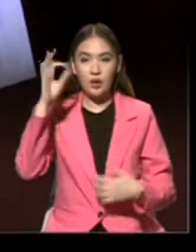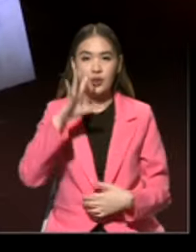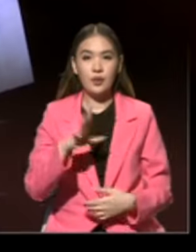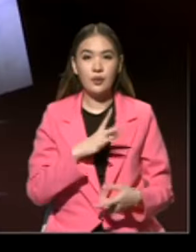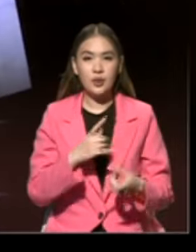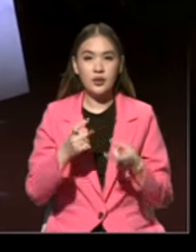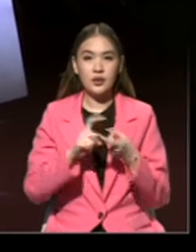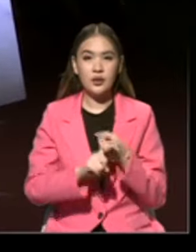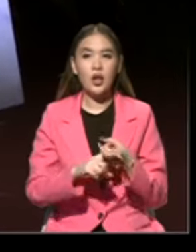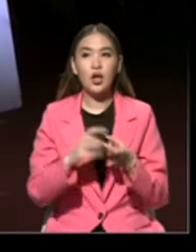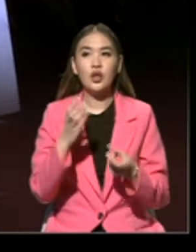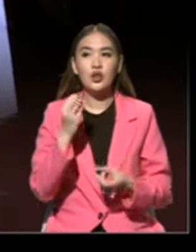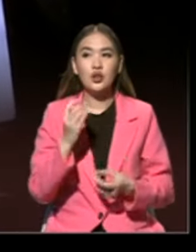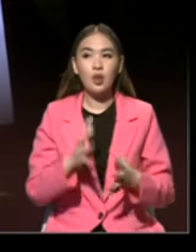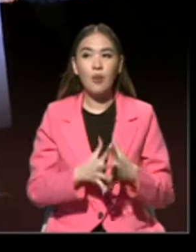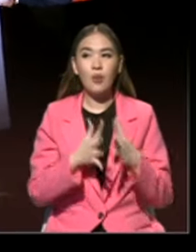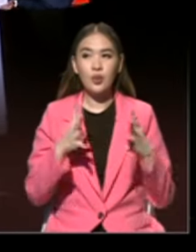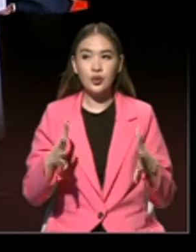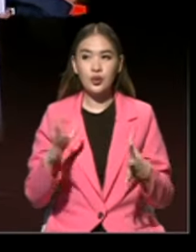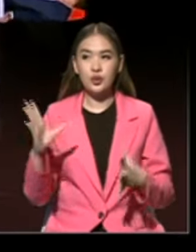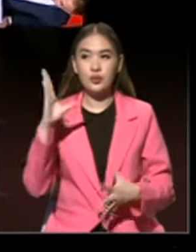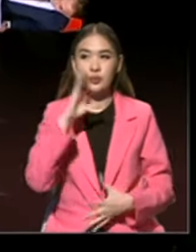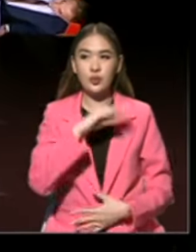әлі бұдан артуы мүмкін.